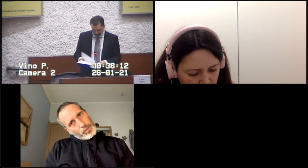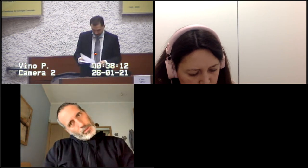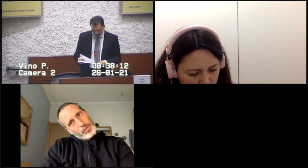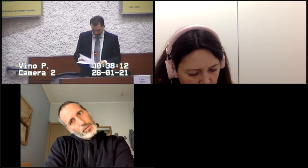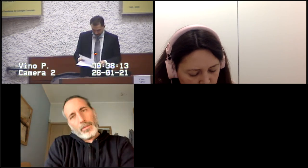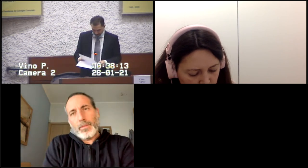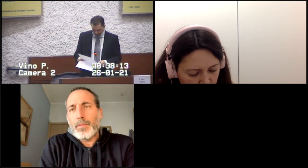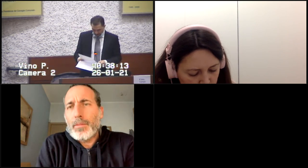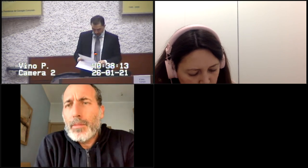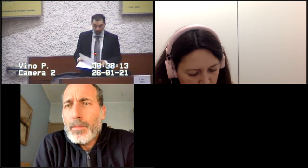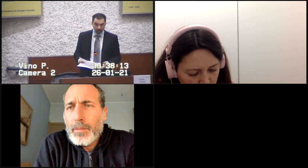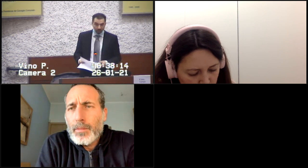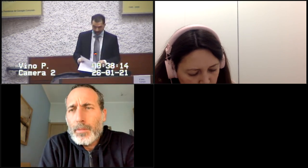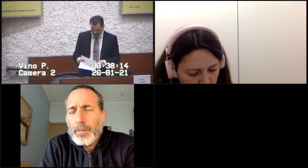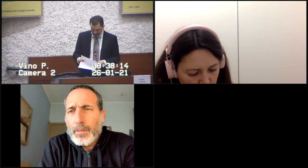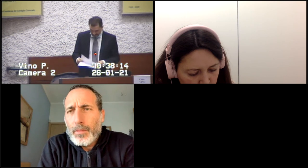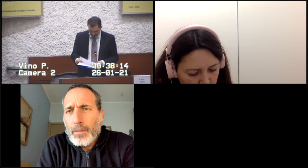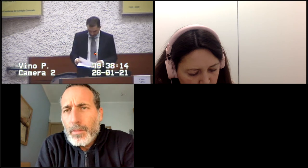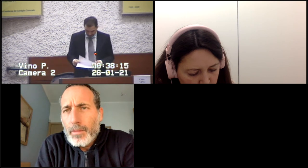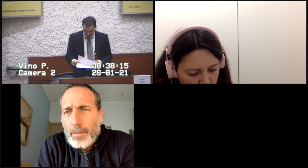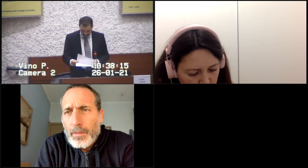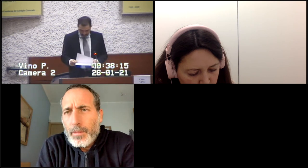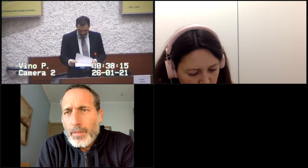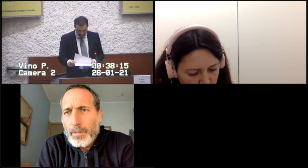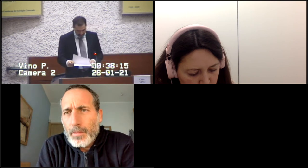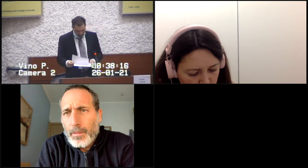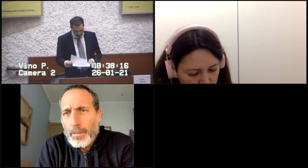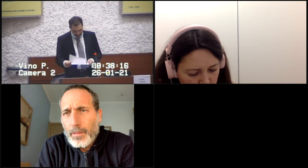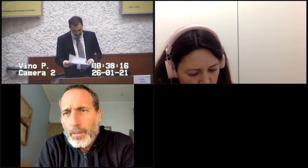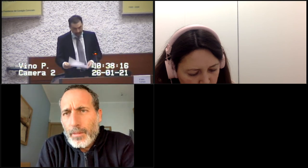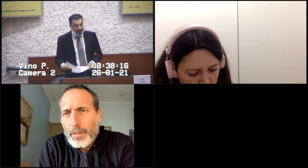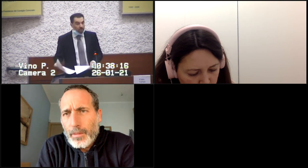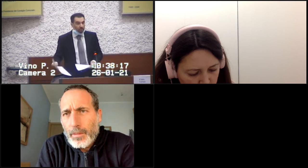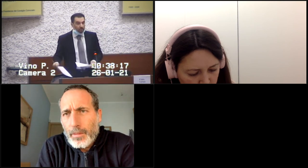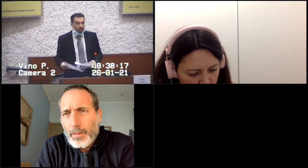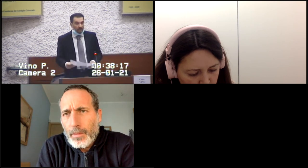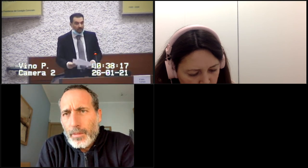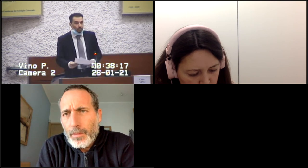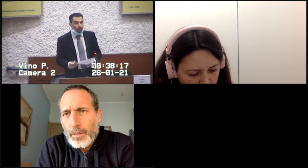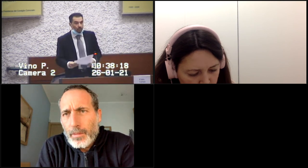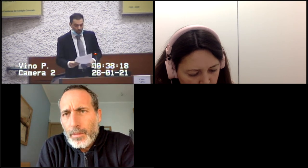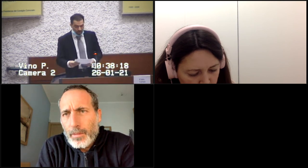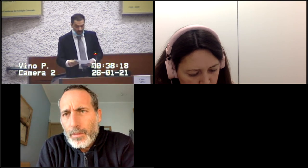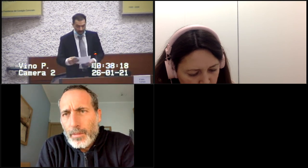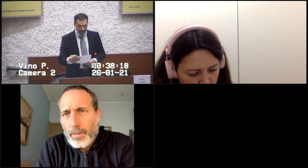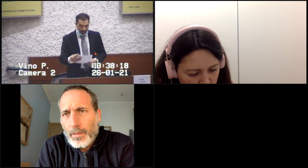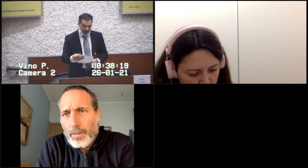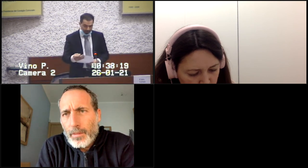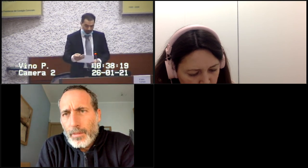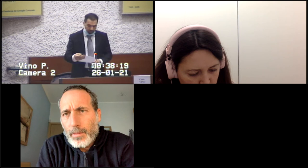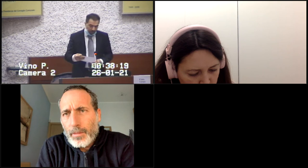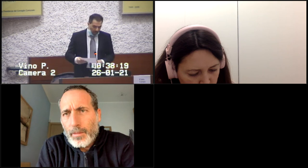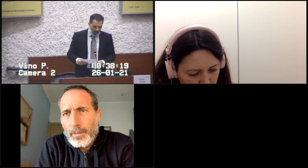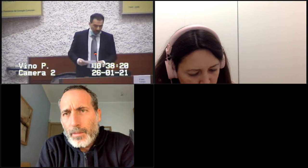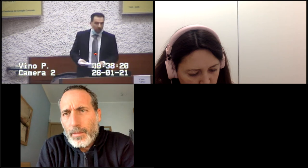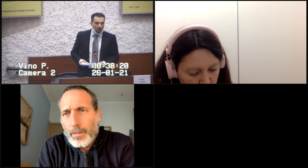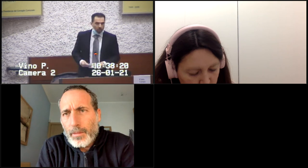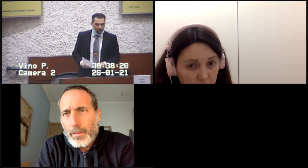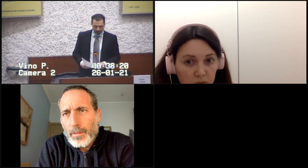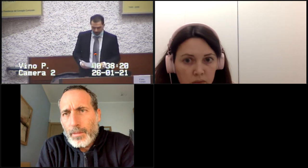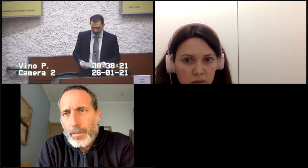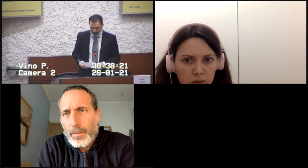mesi, qualcuna forse anche da anni, senza trovare spazio nella discussione consigliare.